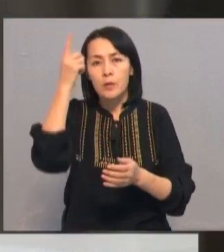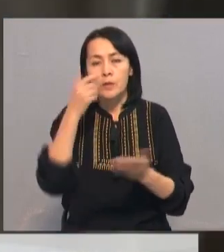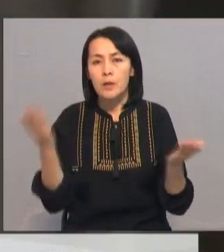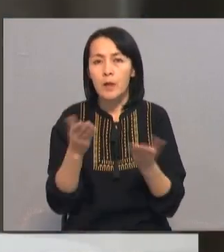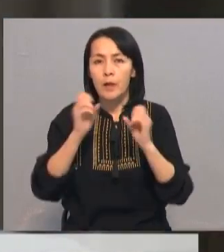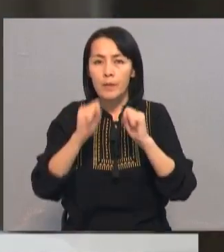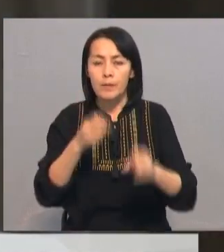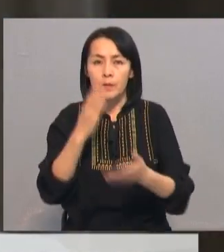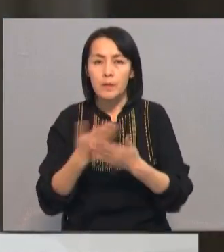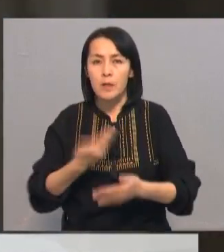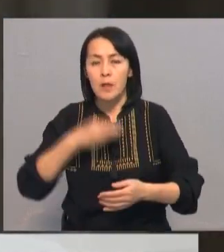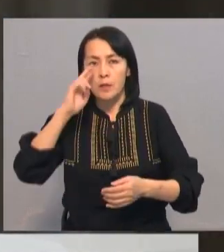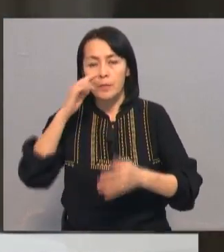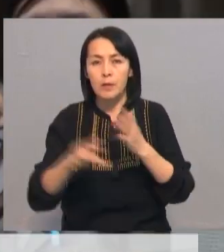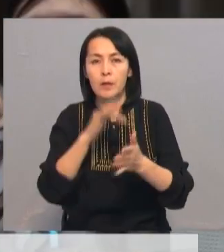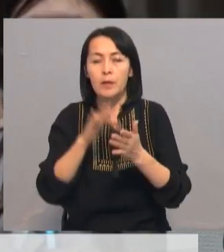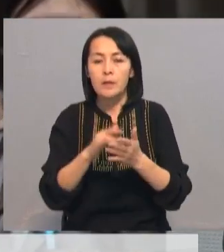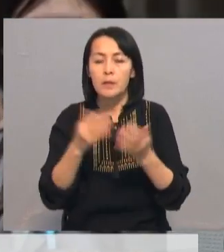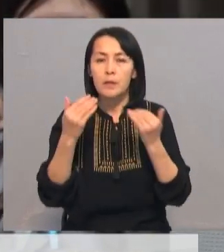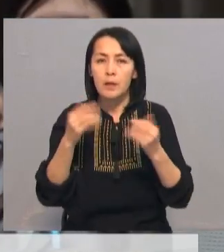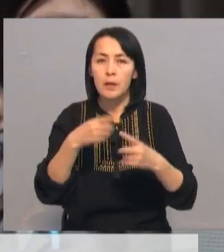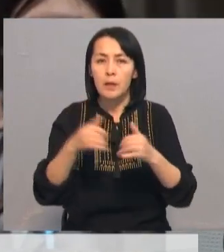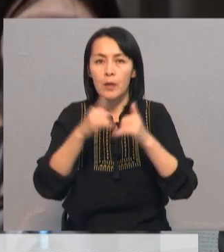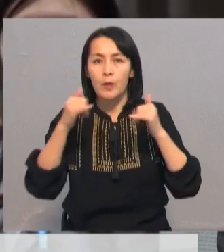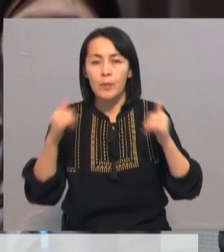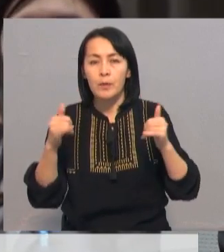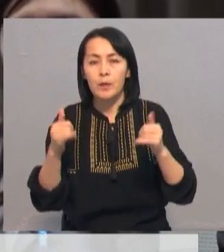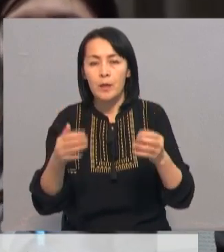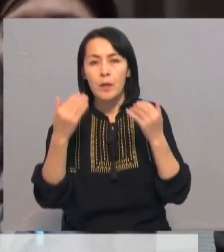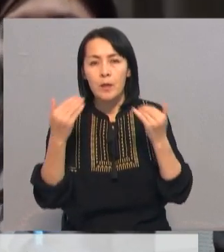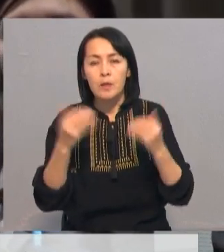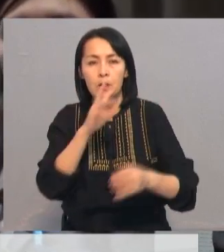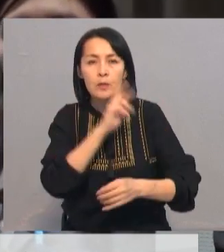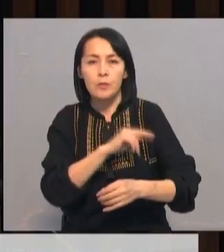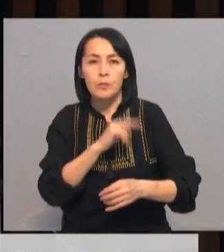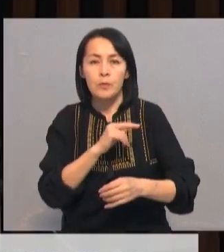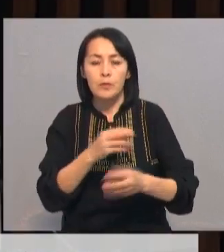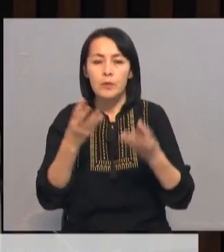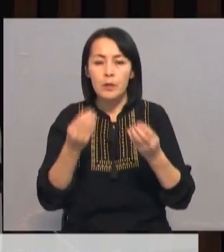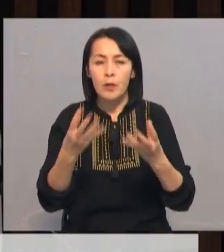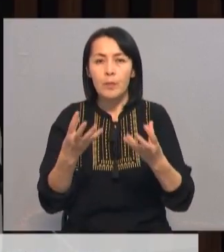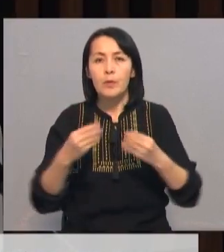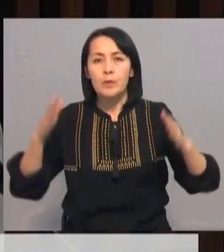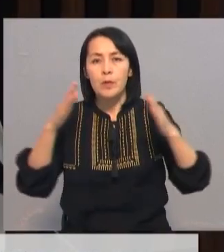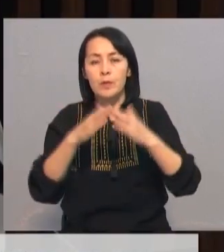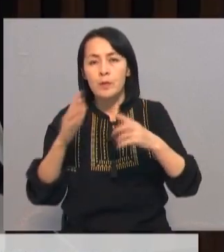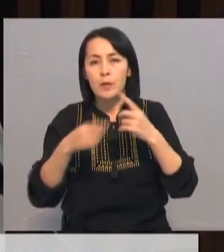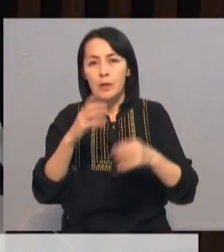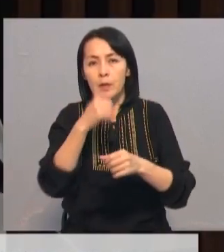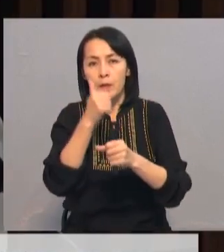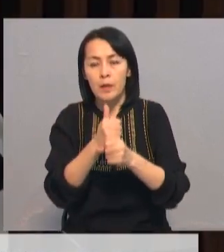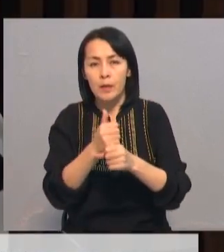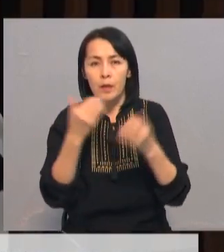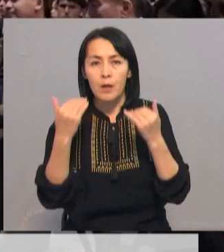какие возможности есть в нашем городе для личностного и профессионального роста, трудоустройства, а также получения жилья, сказал Габит